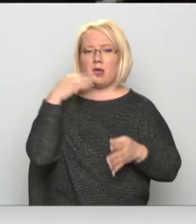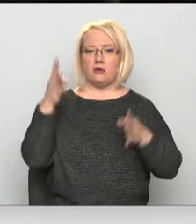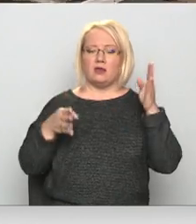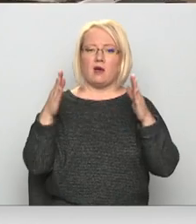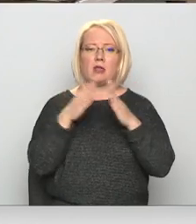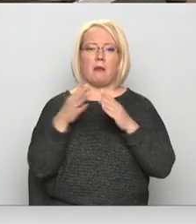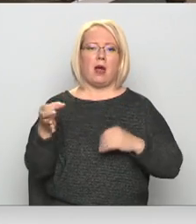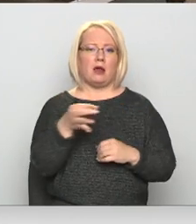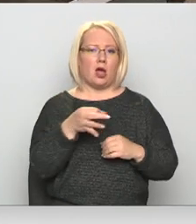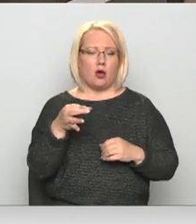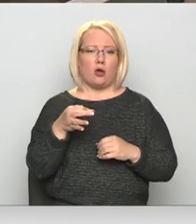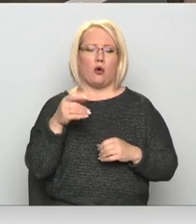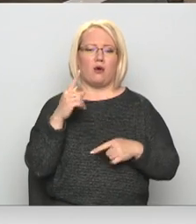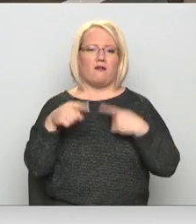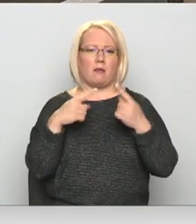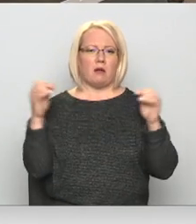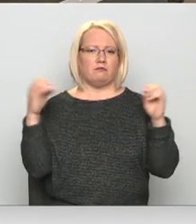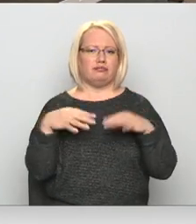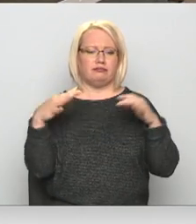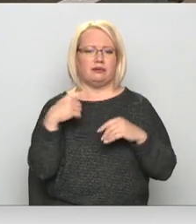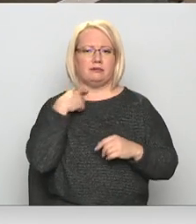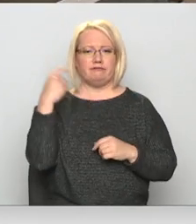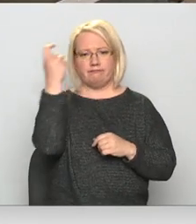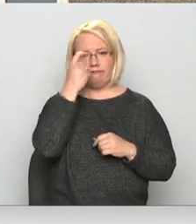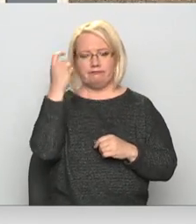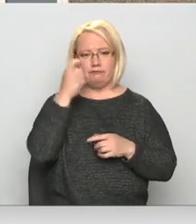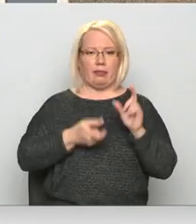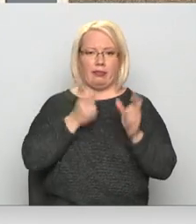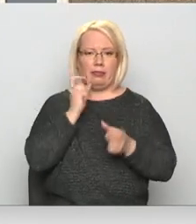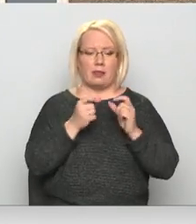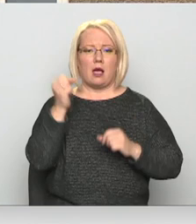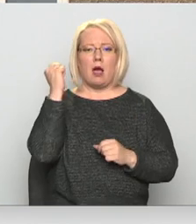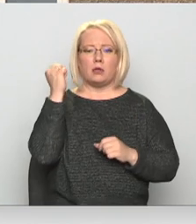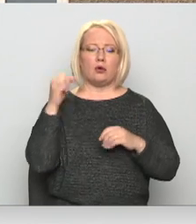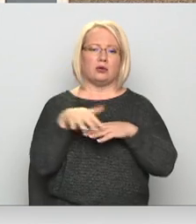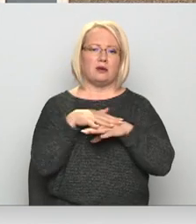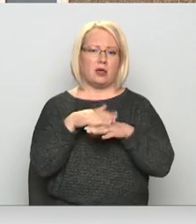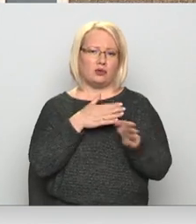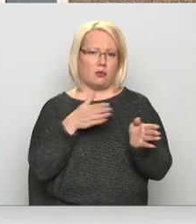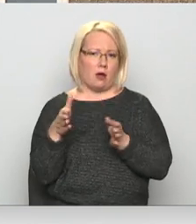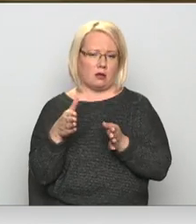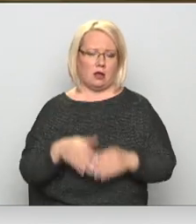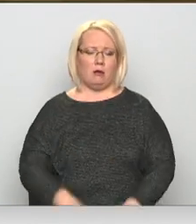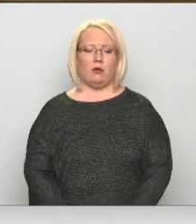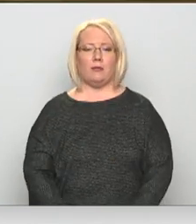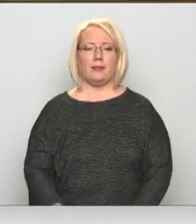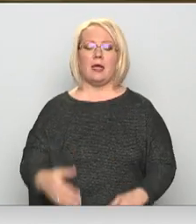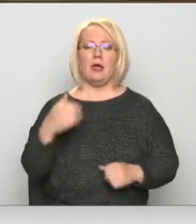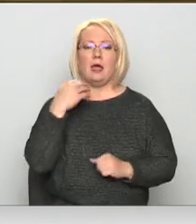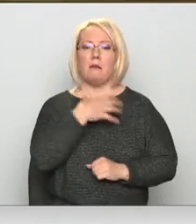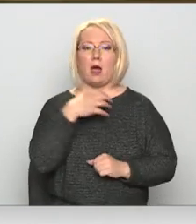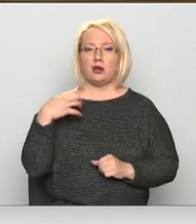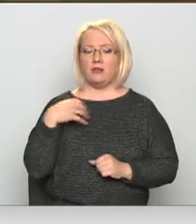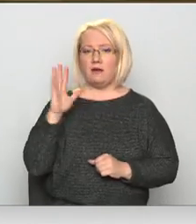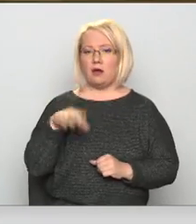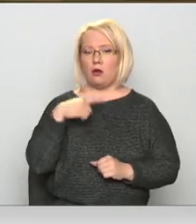namu rajonos, kur mēdz pulcēties grādīgo dziru cienītāji, apdraudot sabiedrisko kārtību. Tad pašvaldība varētu noteikt